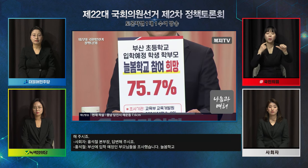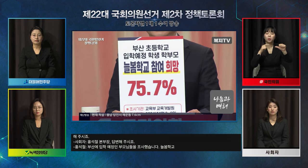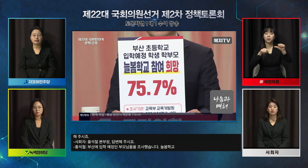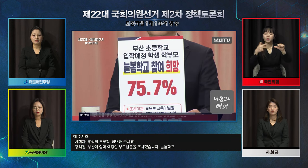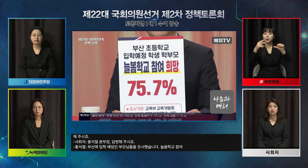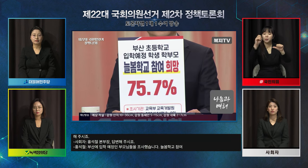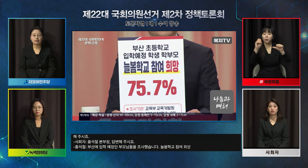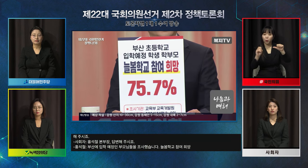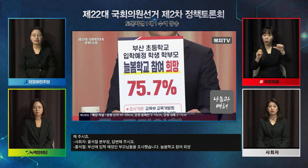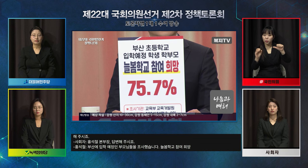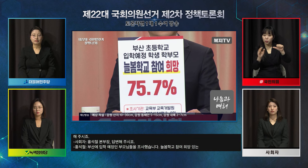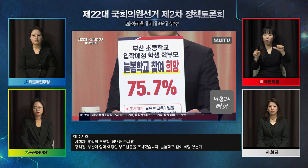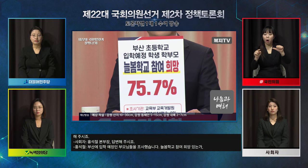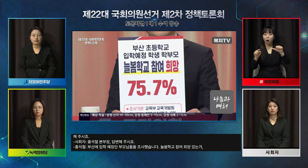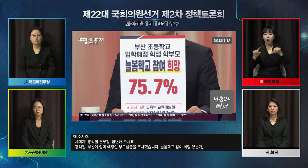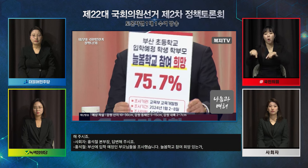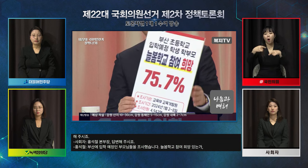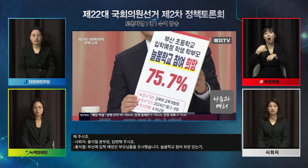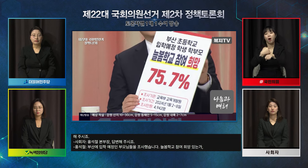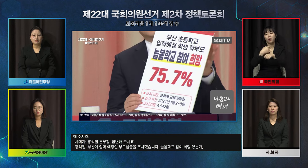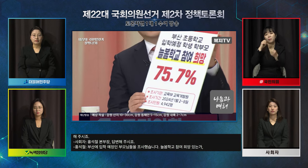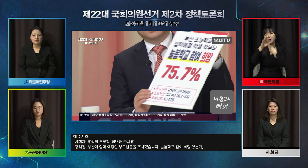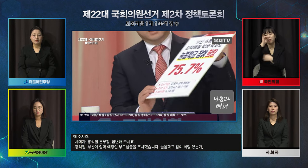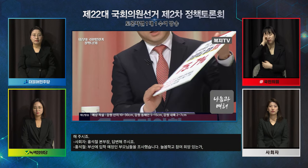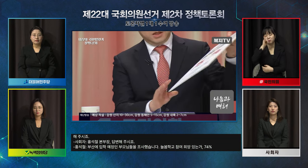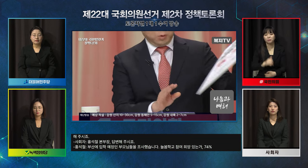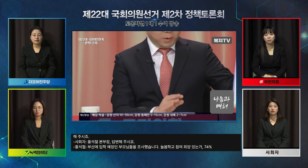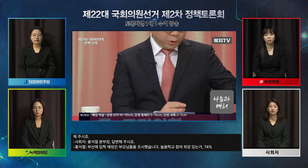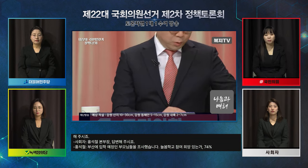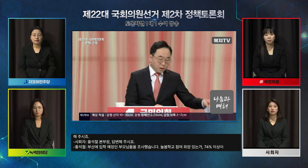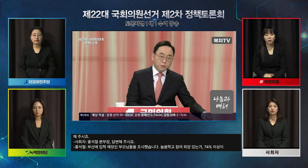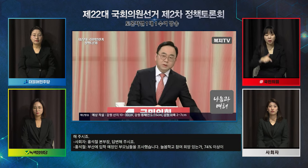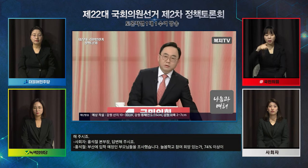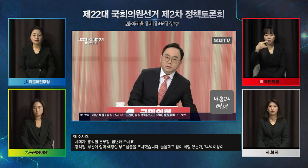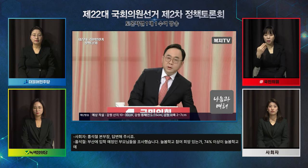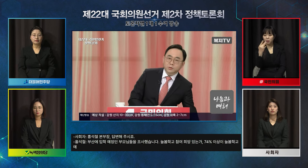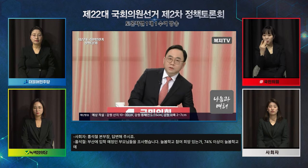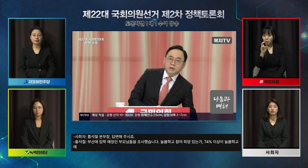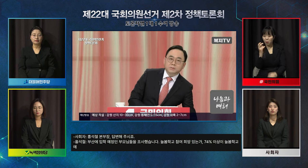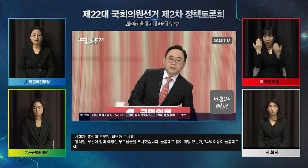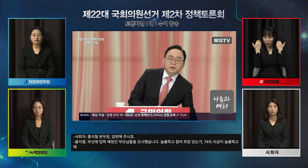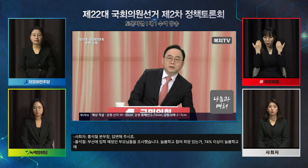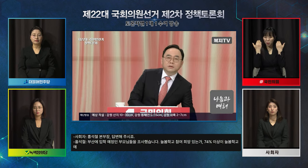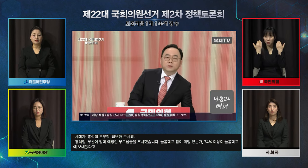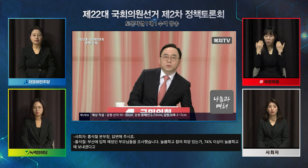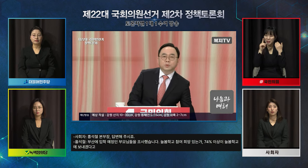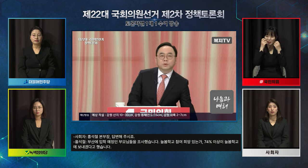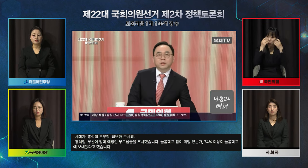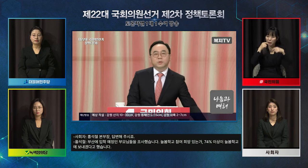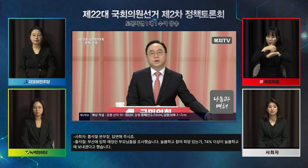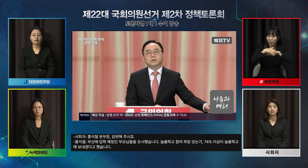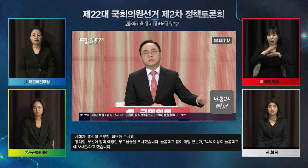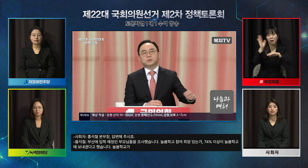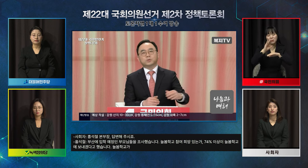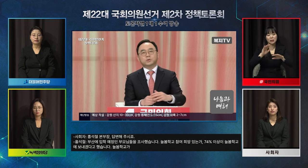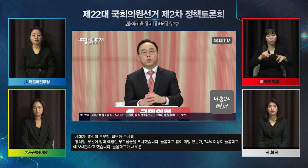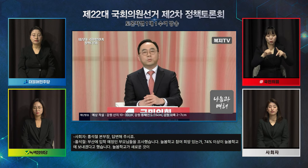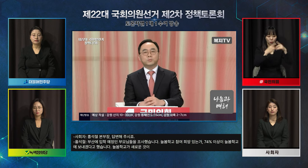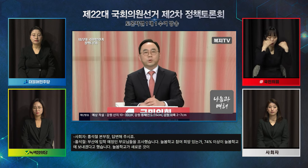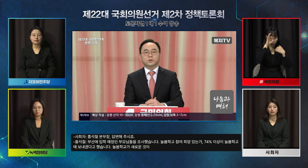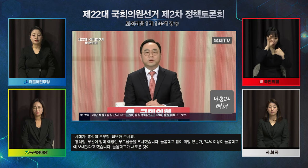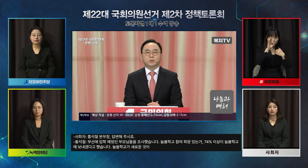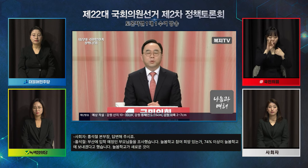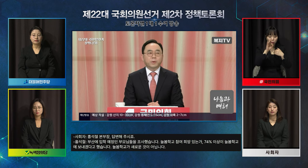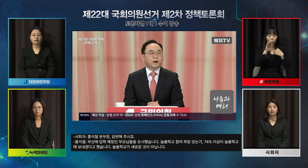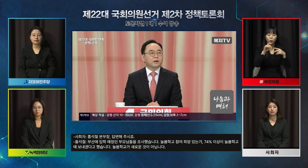부모들이 늘범학교에 보내겠다고 답을 했습니다. 이 늘범학교라고 하는 것이 새로운 것이 아닙니다. 지금도 초등학교에는 초등